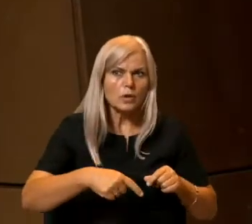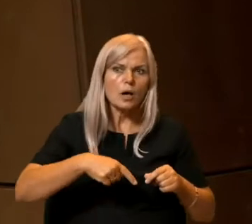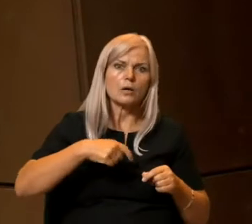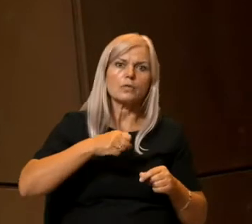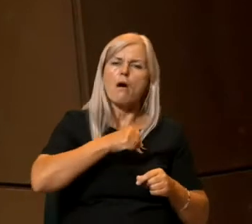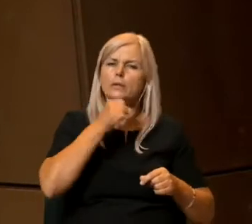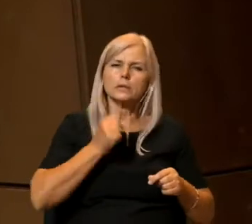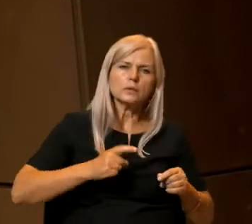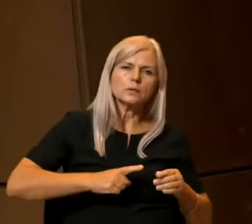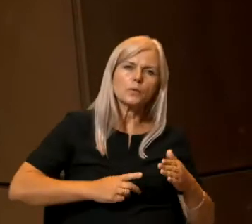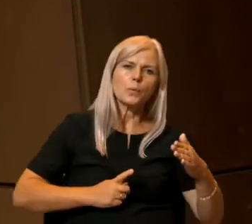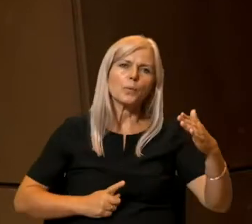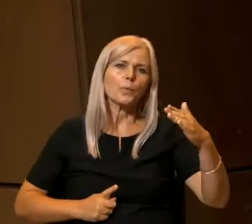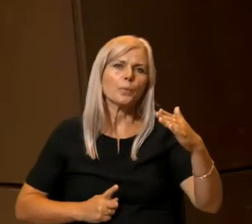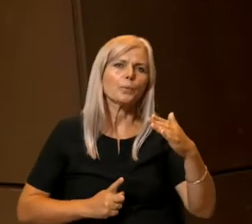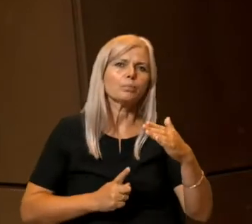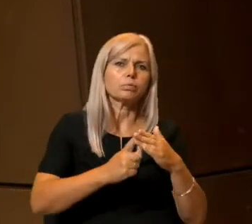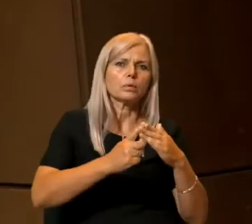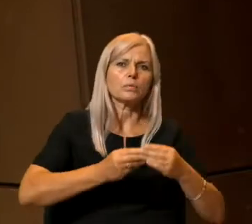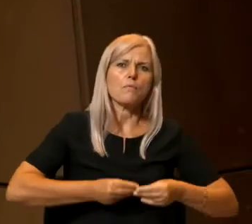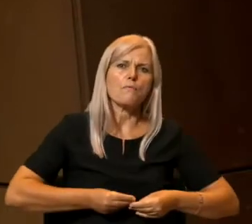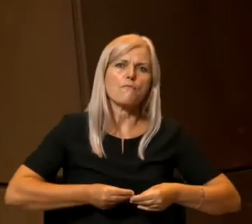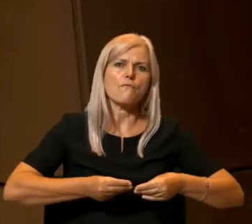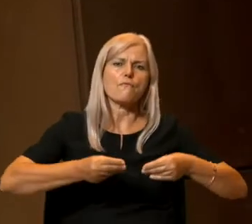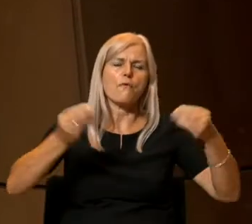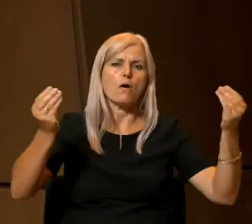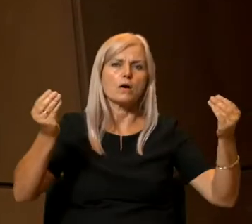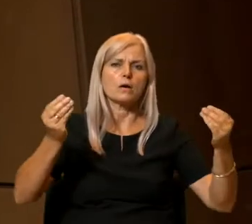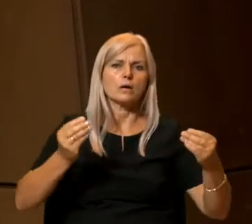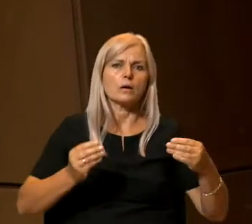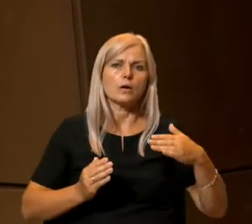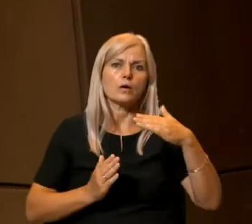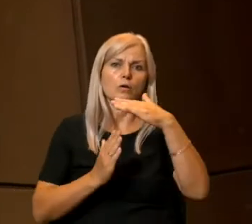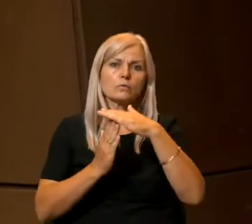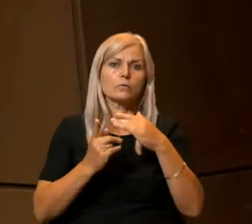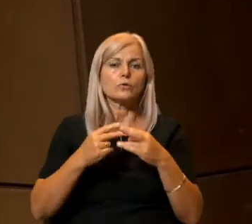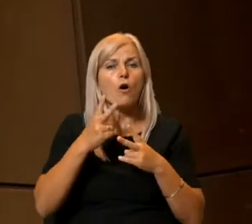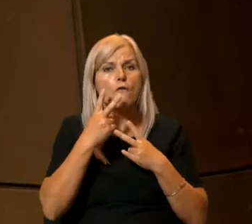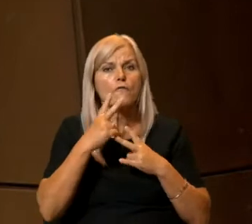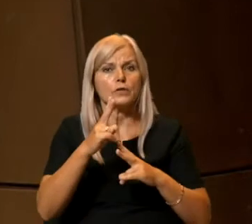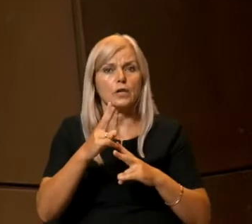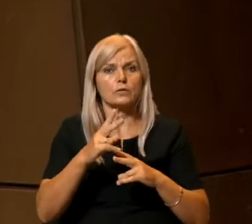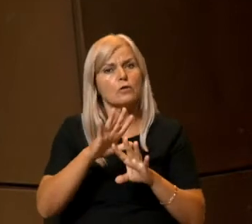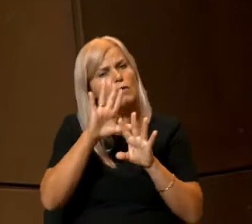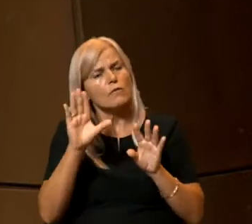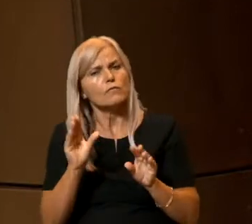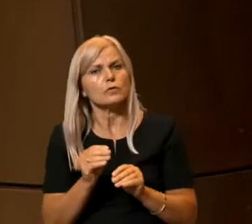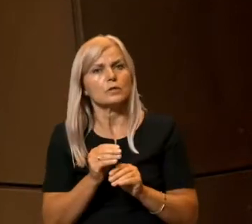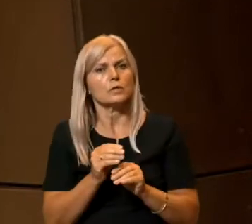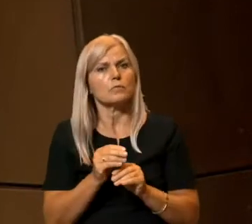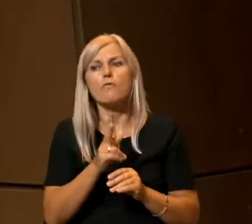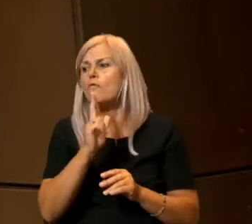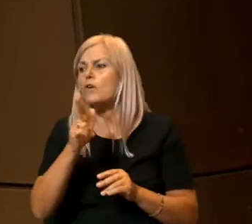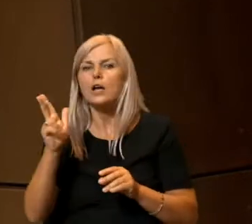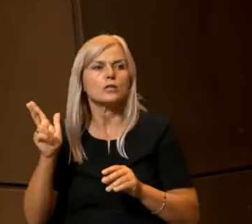kończy i jest to logika eskalacyjna. I widać to we wszystkich aspektach życia społecznego.